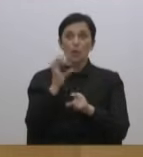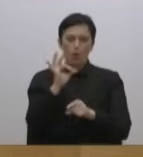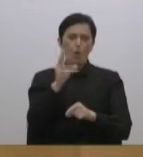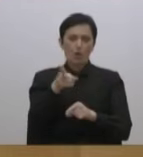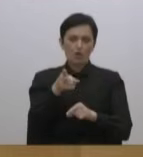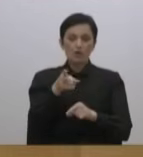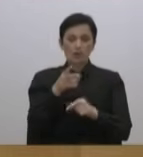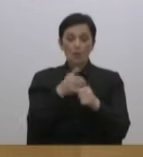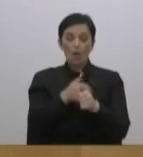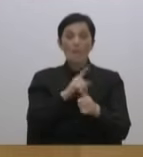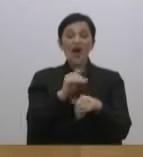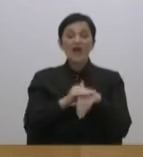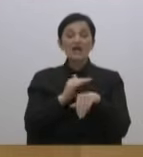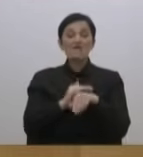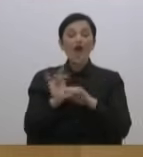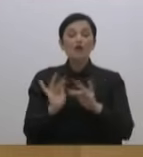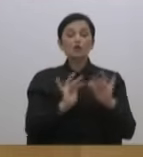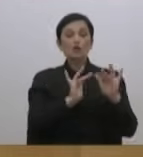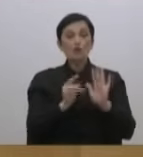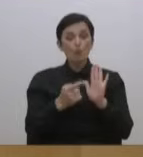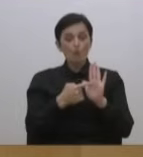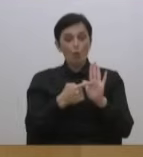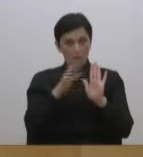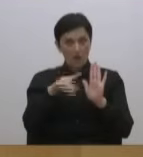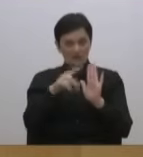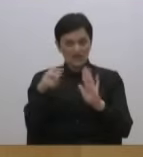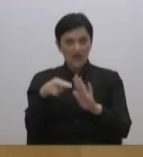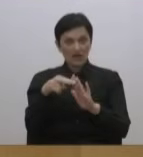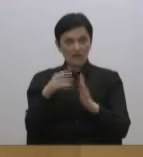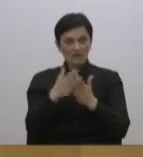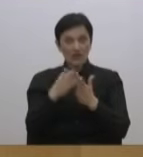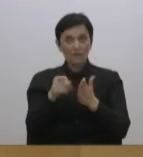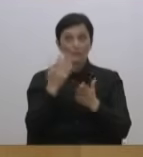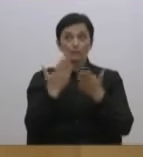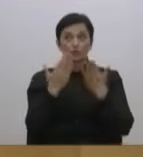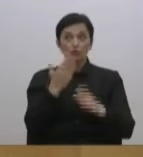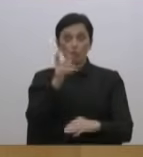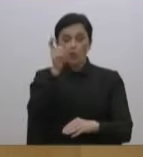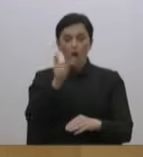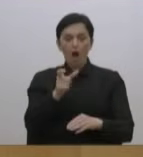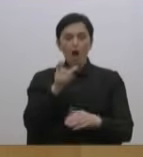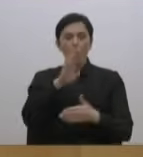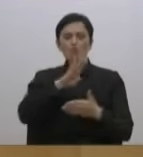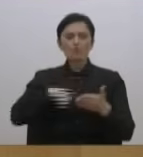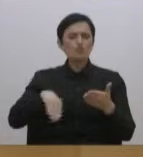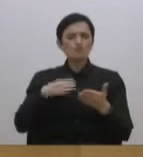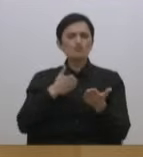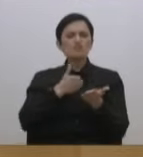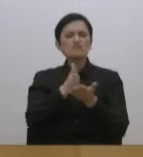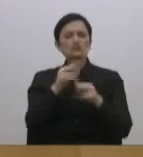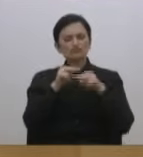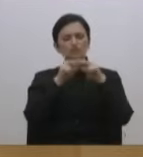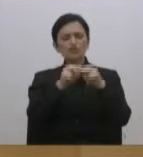შეიძლება მოყვებოდეს, მაგრამ ქველმოქმედებაც რო იყოს, მაინც ხო ექვემდებარება ამას. Ანუ თუ ადამიანო უმიზნო ჩაურიცხა, უბრალოდ ვიღაცამ